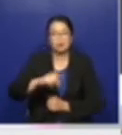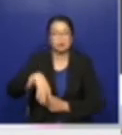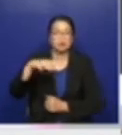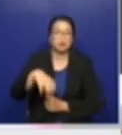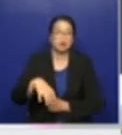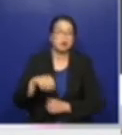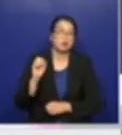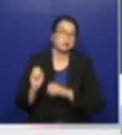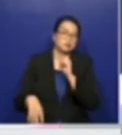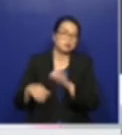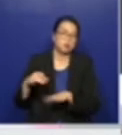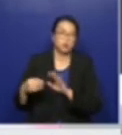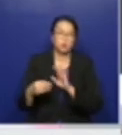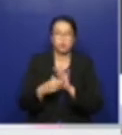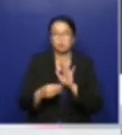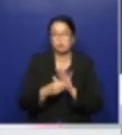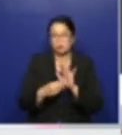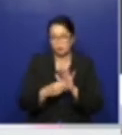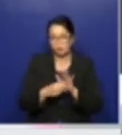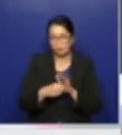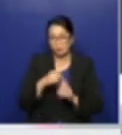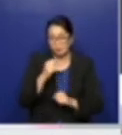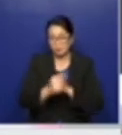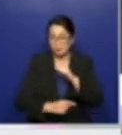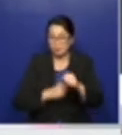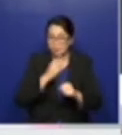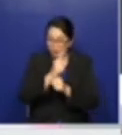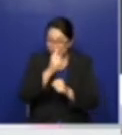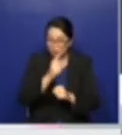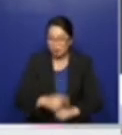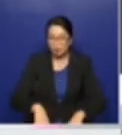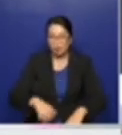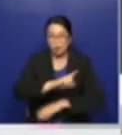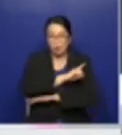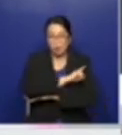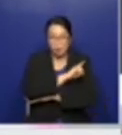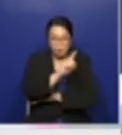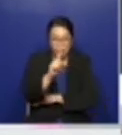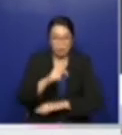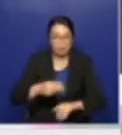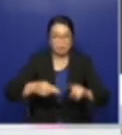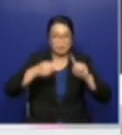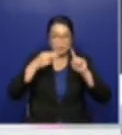มูลฝอยจากกรุงเทพมหานครปีละประมาณ 10,000 วันละประมาณ